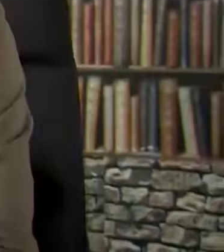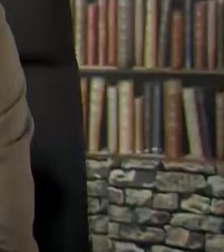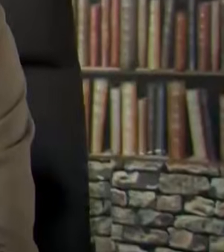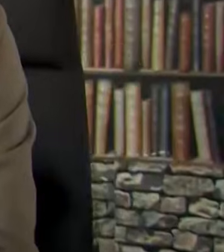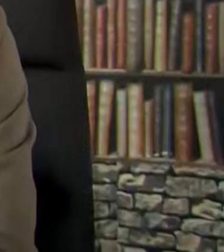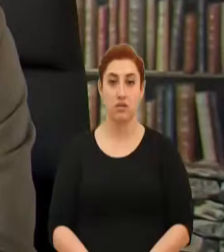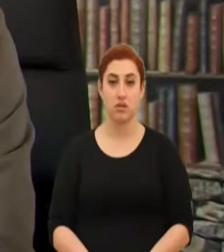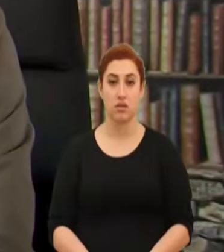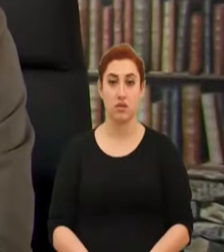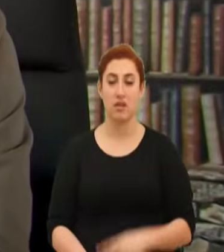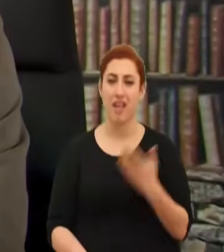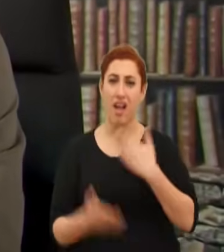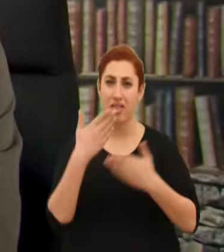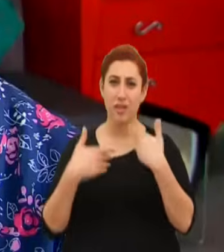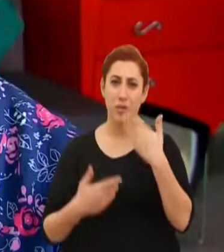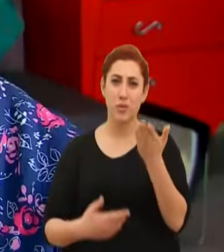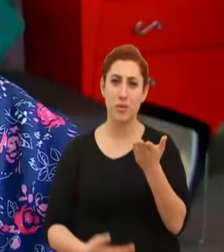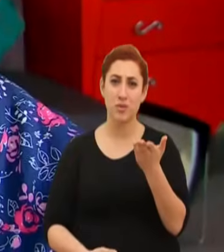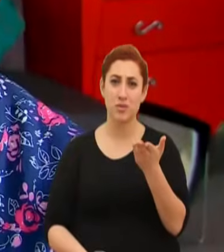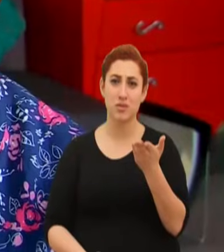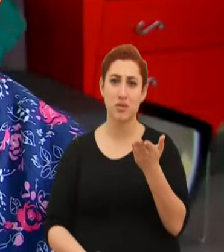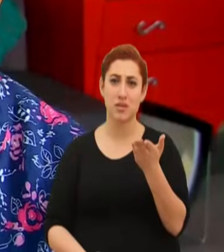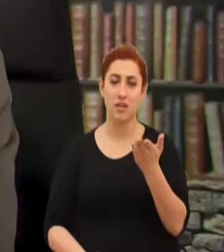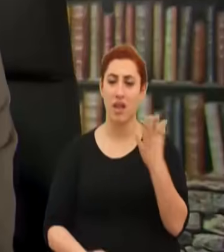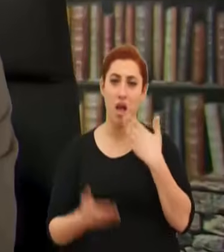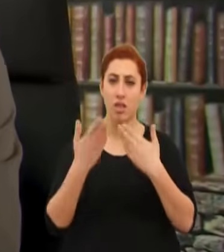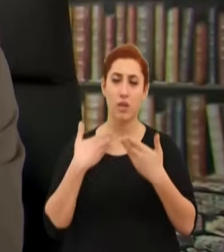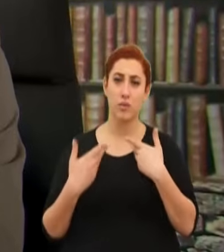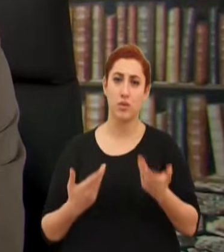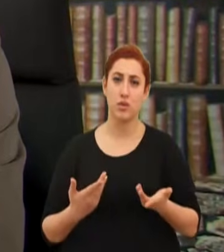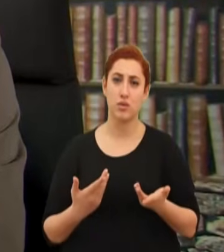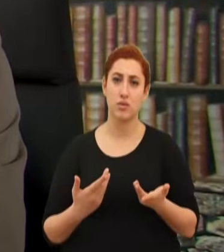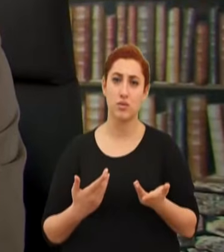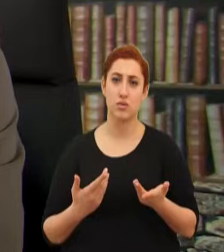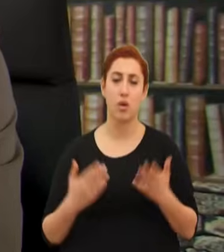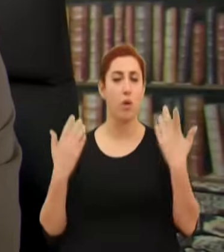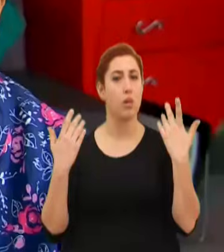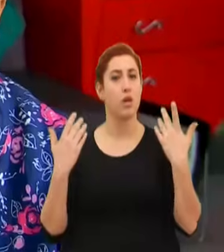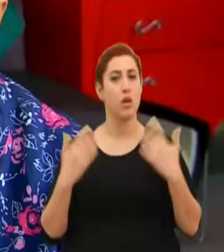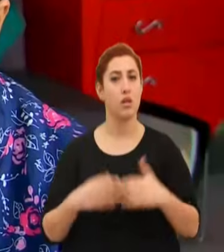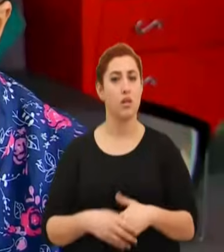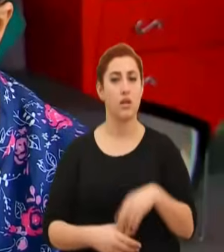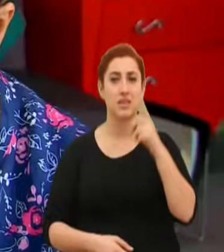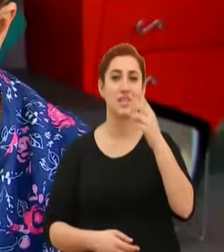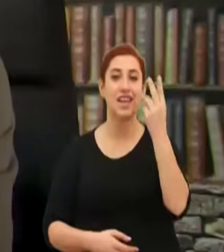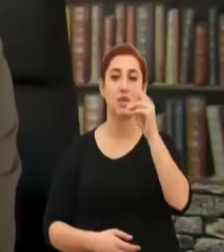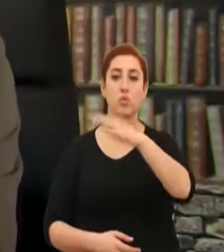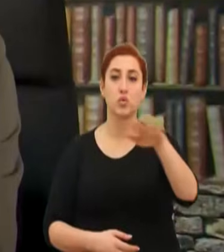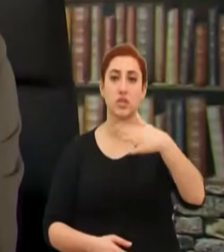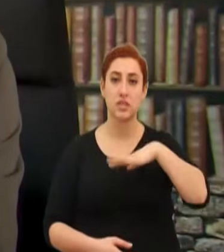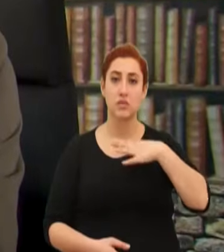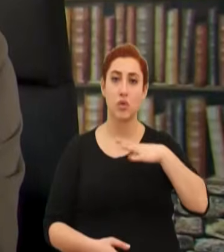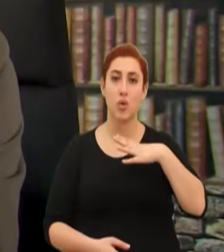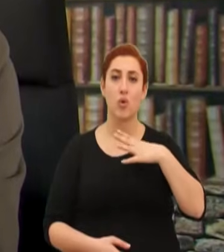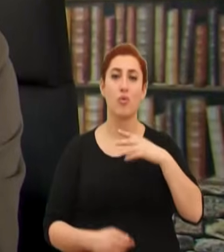cilve. Ne anlatıyorsun sen ya? Ne anlatıyorsun sen ya? Allah Allah. Sizden iki çocuk istiyorum